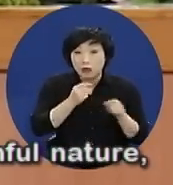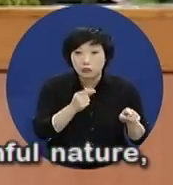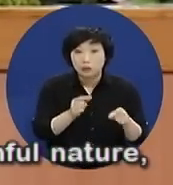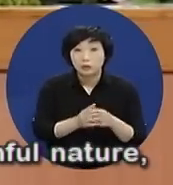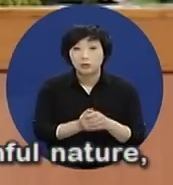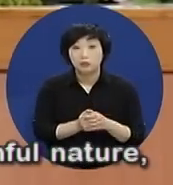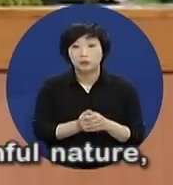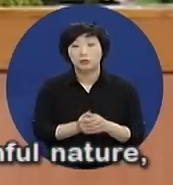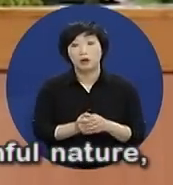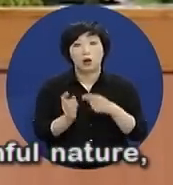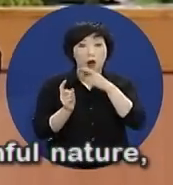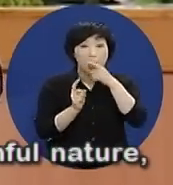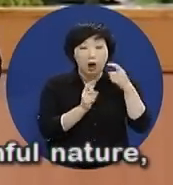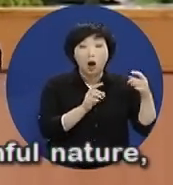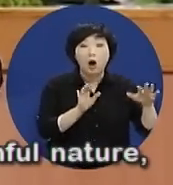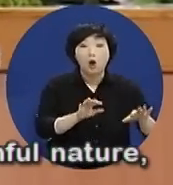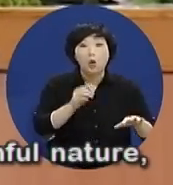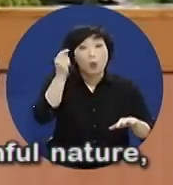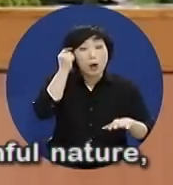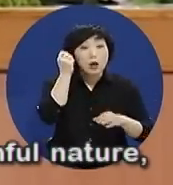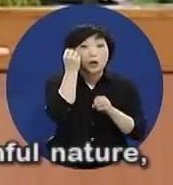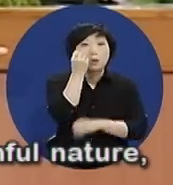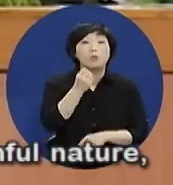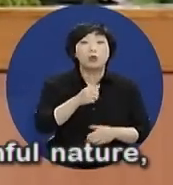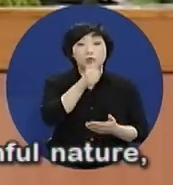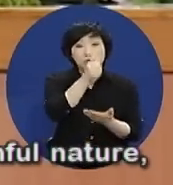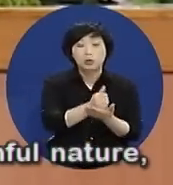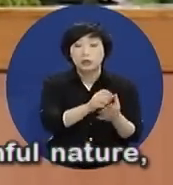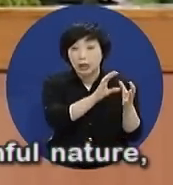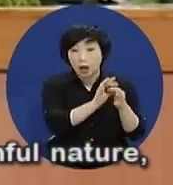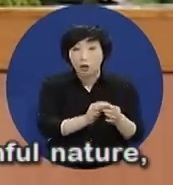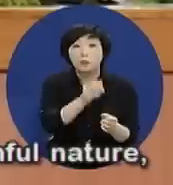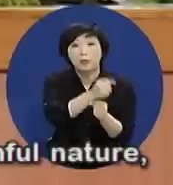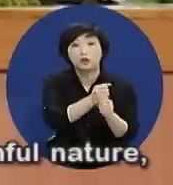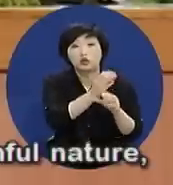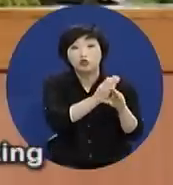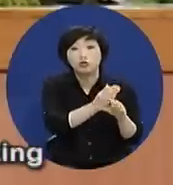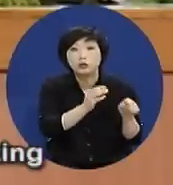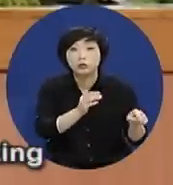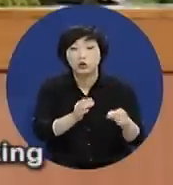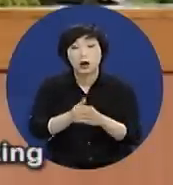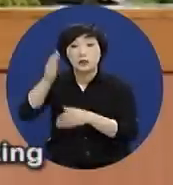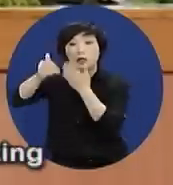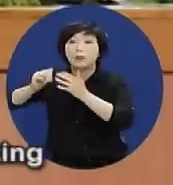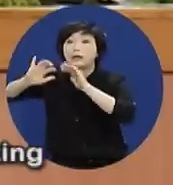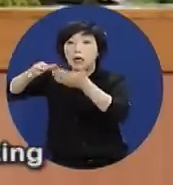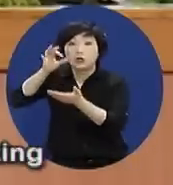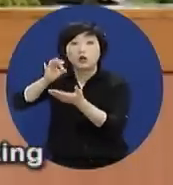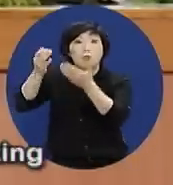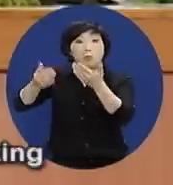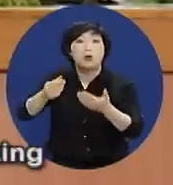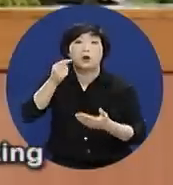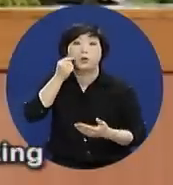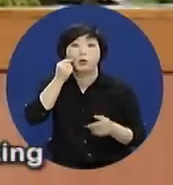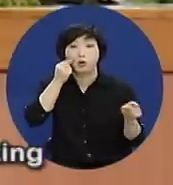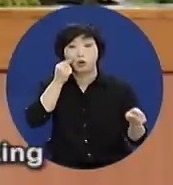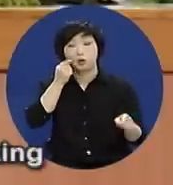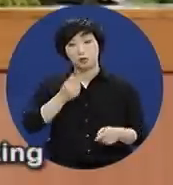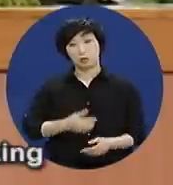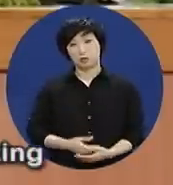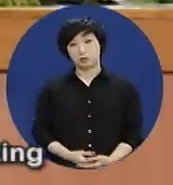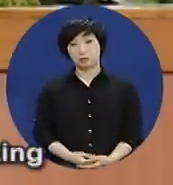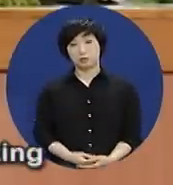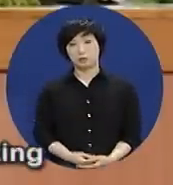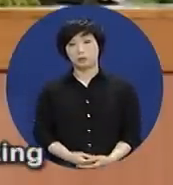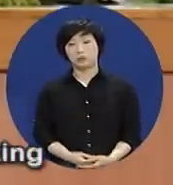憎の願うことこのような肉の性質が罪を生産するのですこれらは神の国を除すること